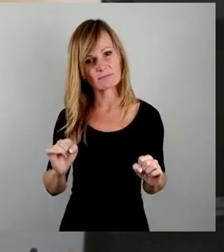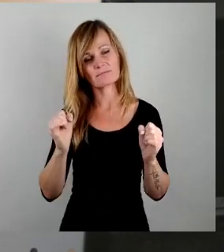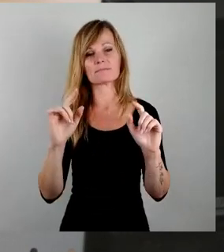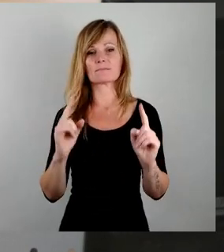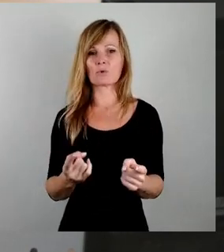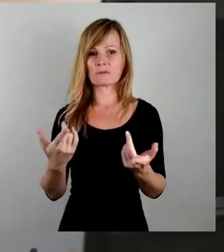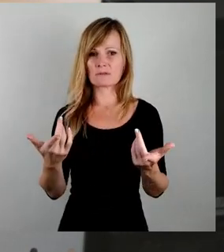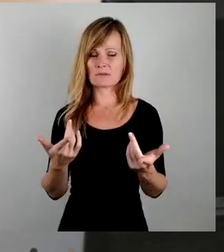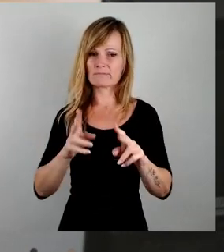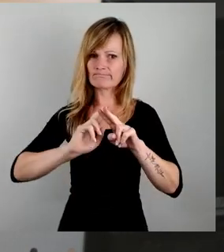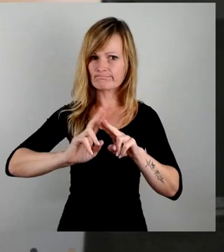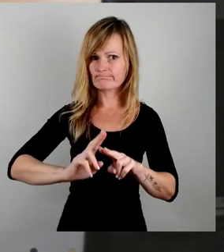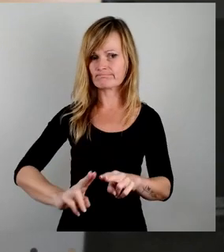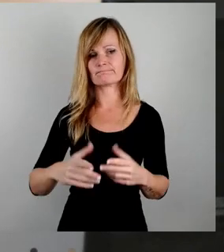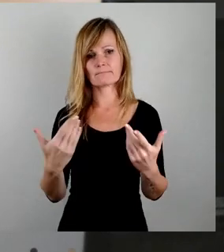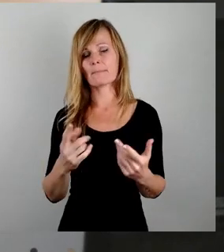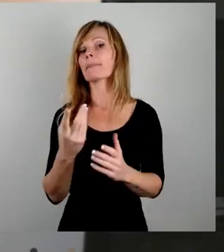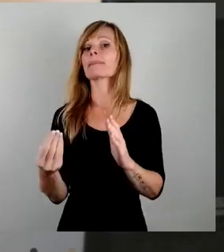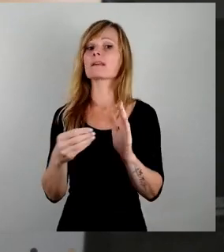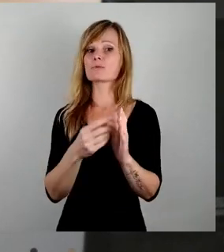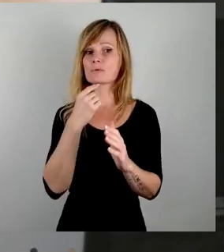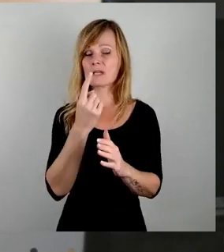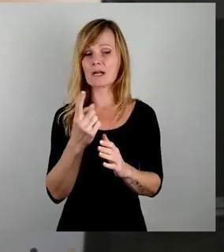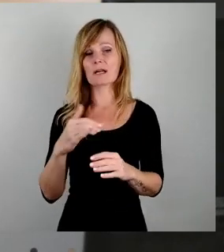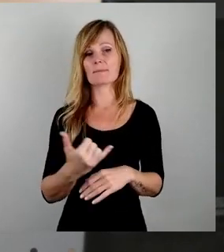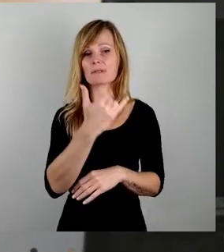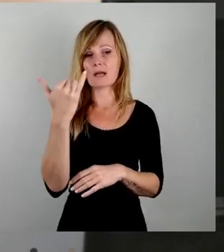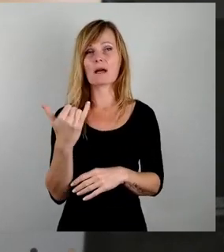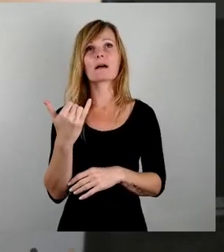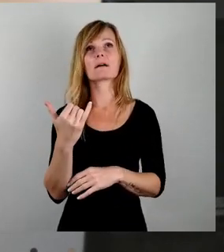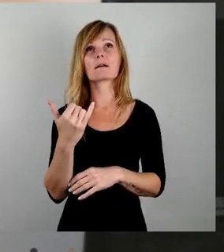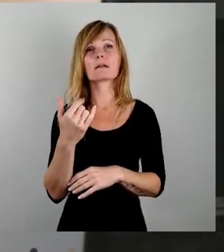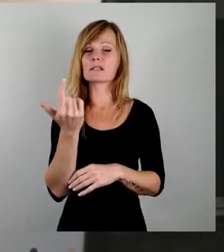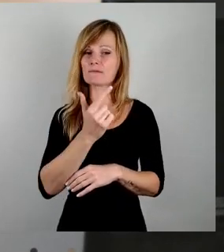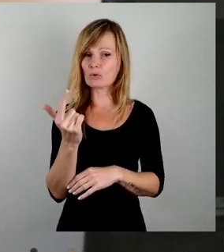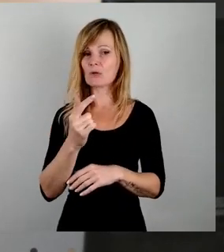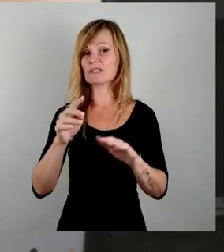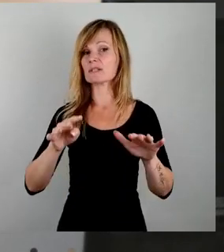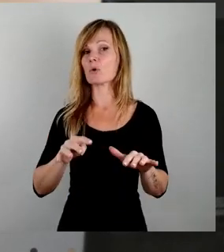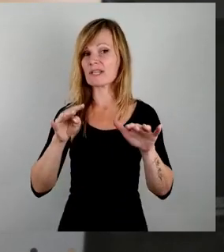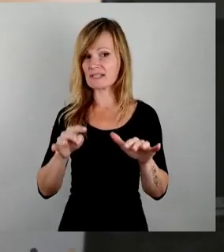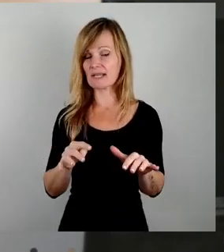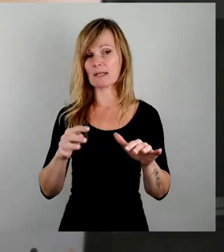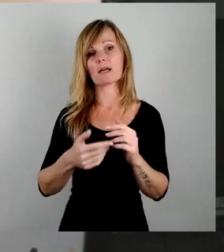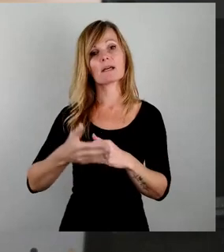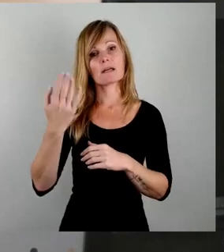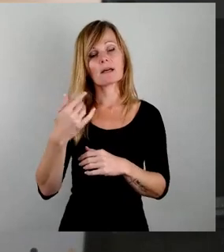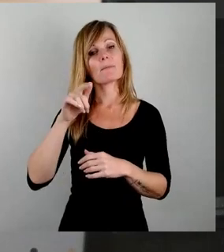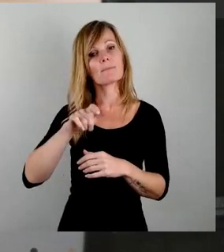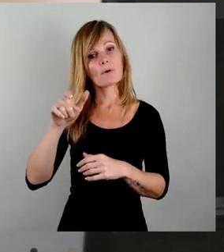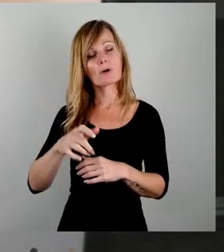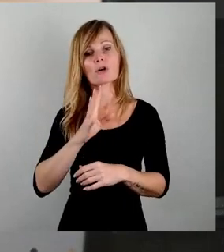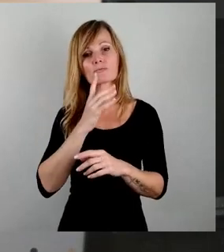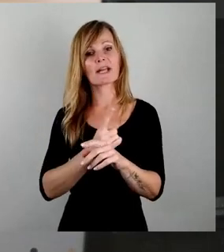dazu noch Folgendes erwähnen. Im Jahre 2019 habe ich zu anlässlich einer Bürgersprechstunde bei Herrn